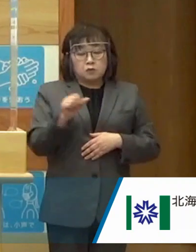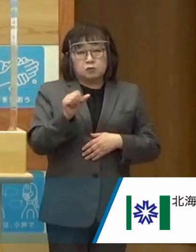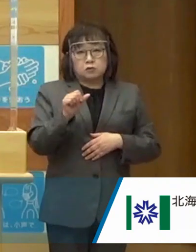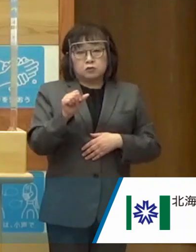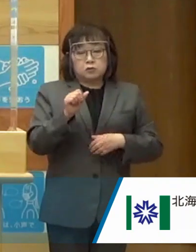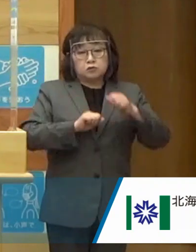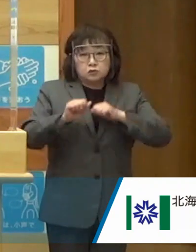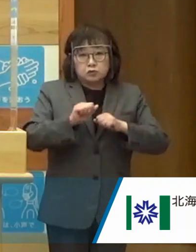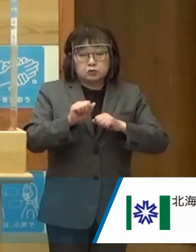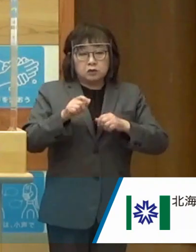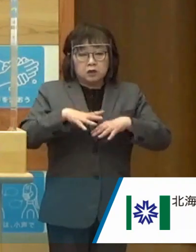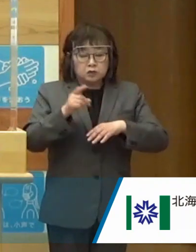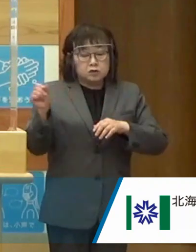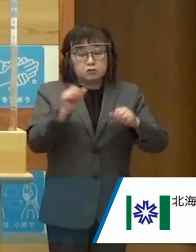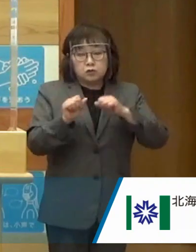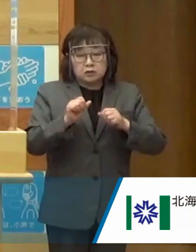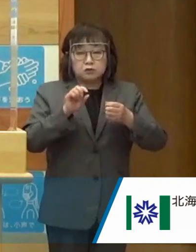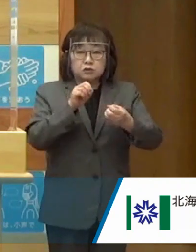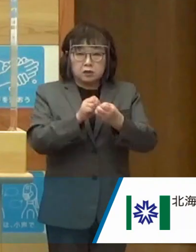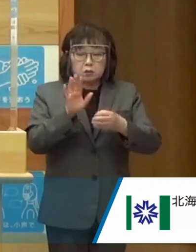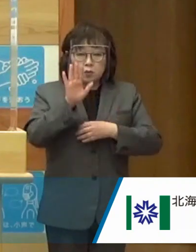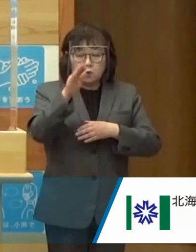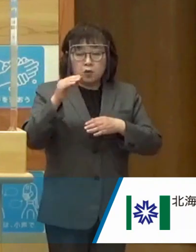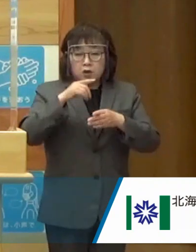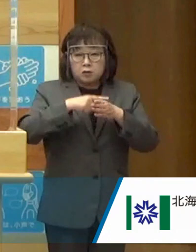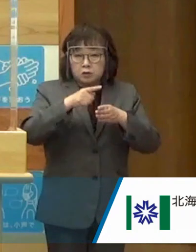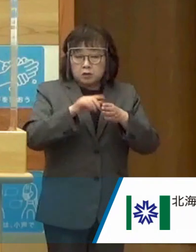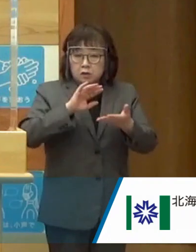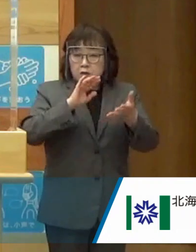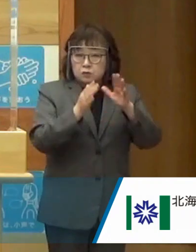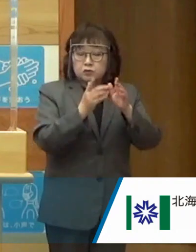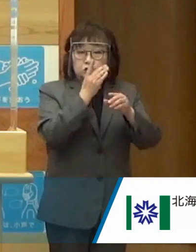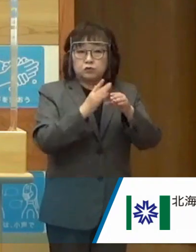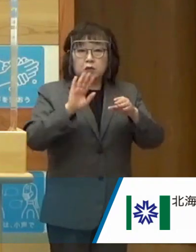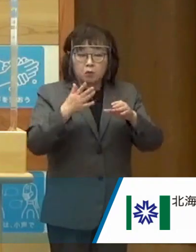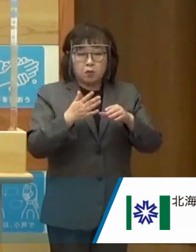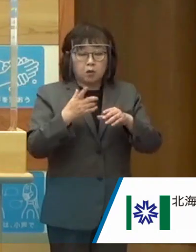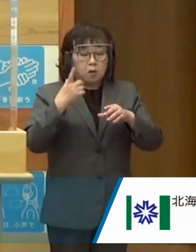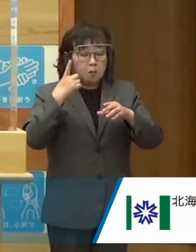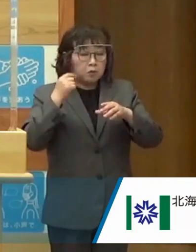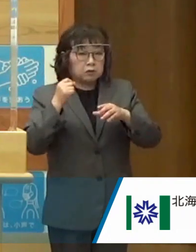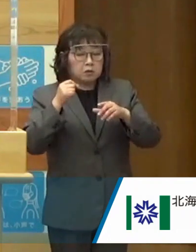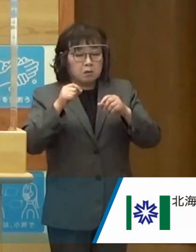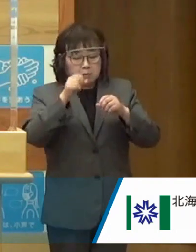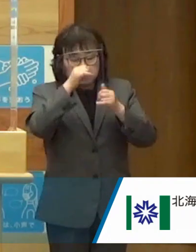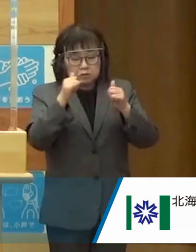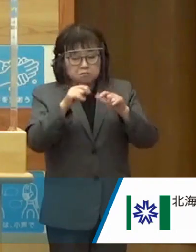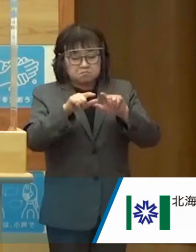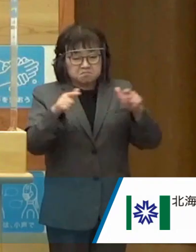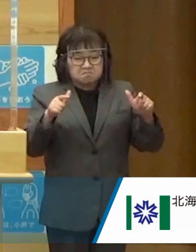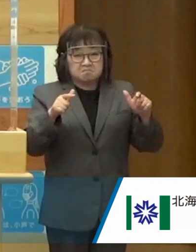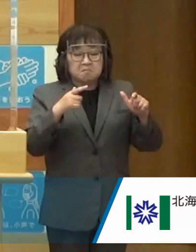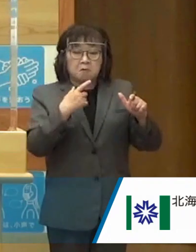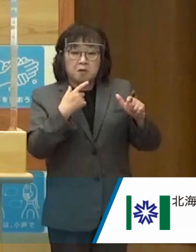制についてでありますが、今後段階的に移行する中にあっても、大きく病原性が異